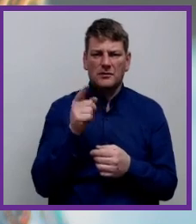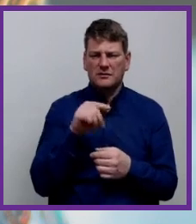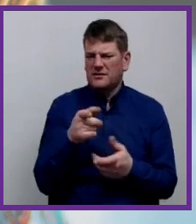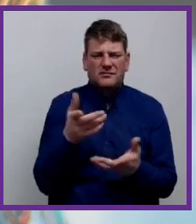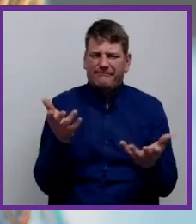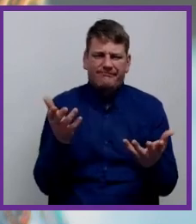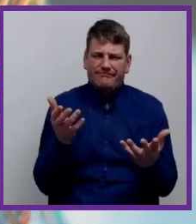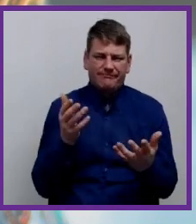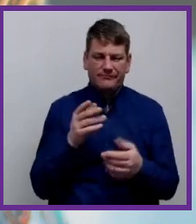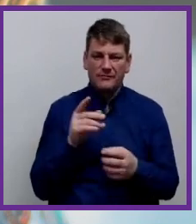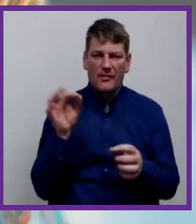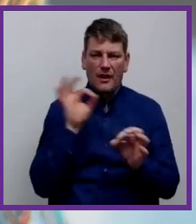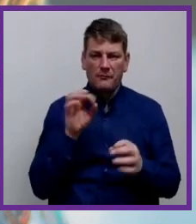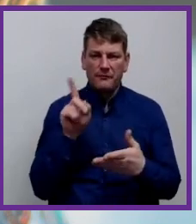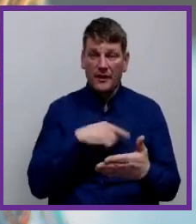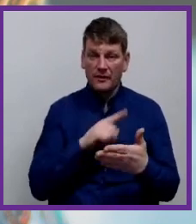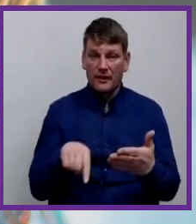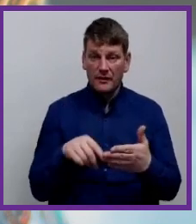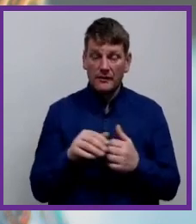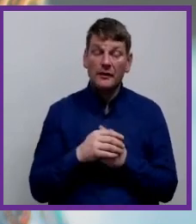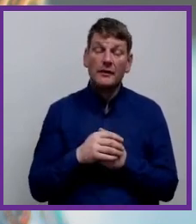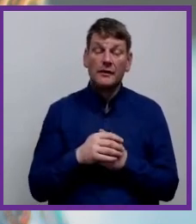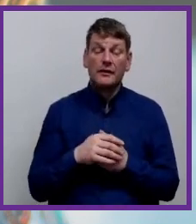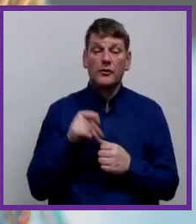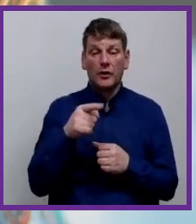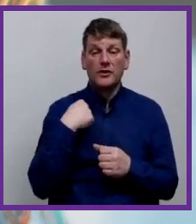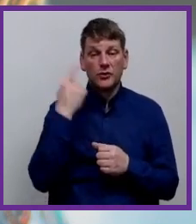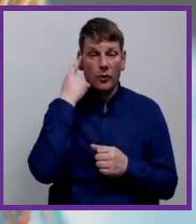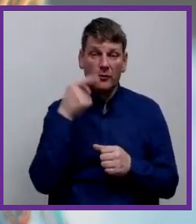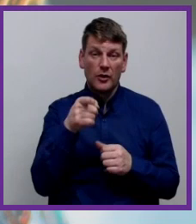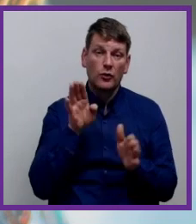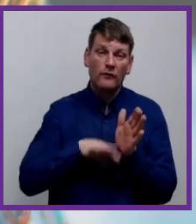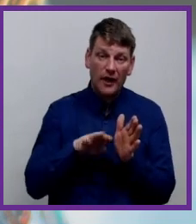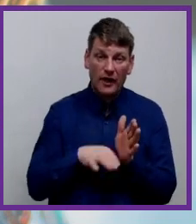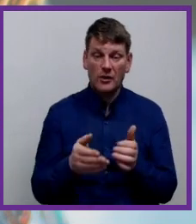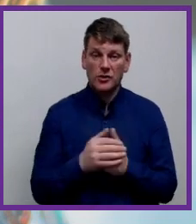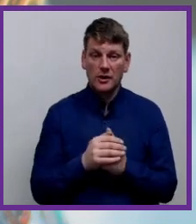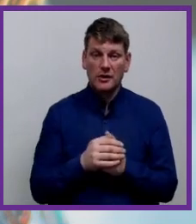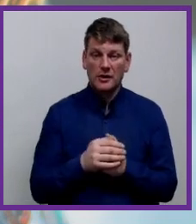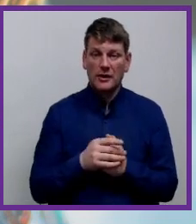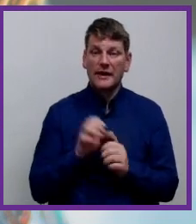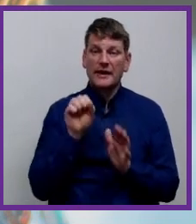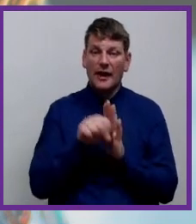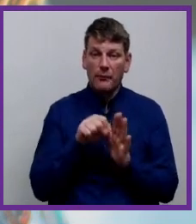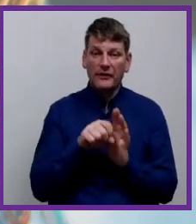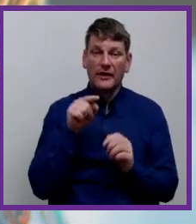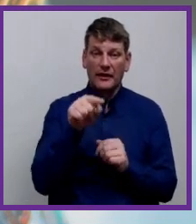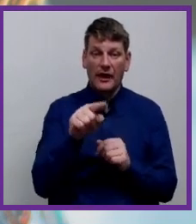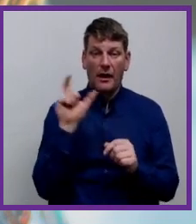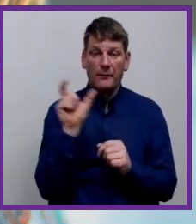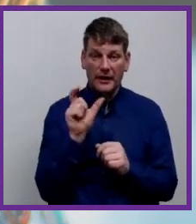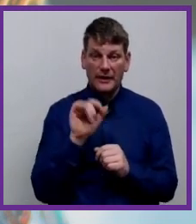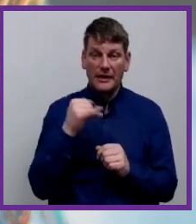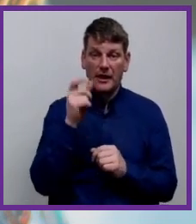krastā. Tādēļ es domāju, ka tur vienkārši, vēlreiz saku, ir debata tajā brīdī,